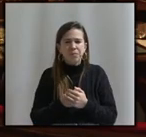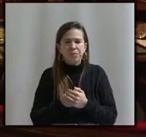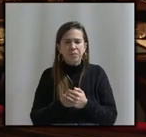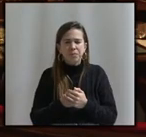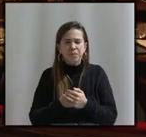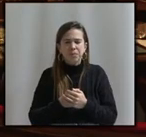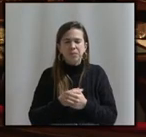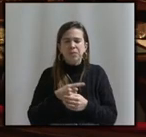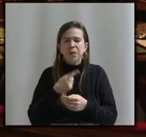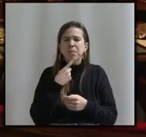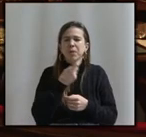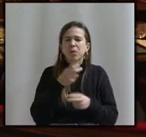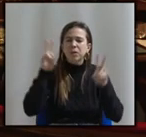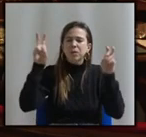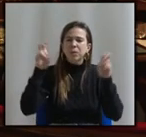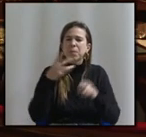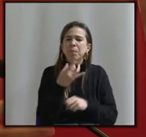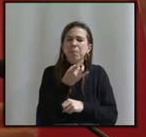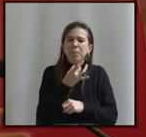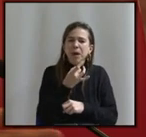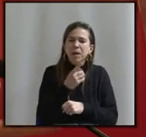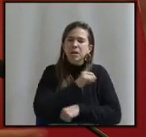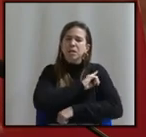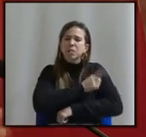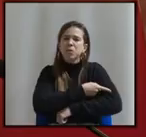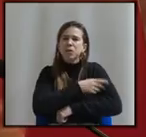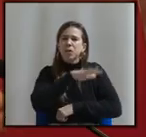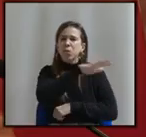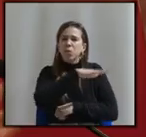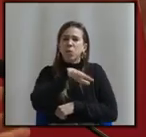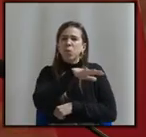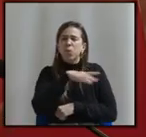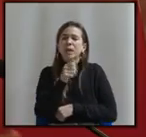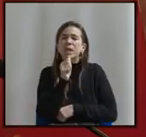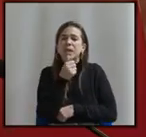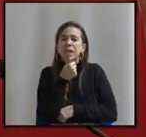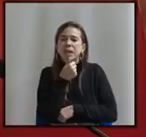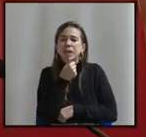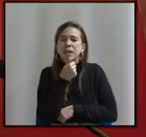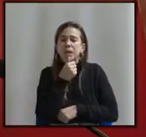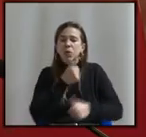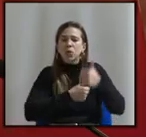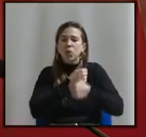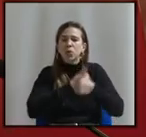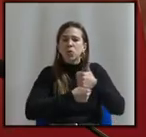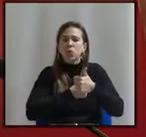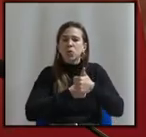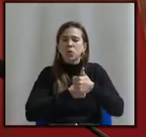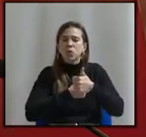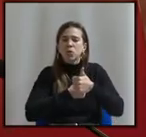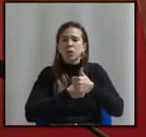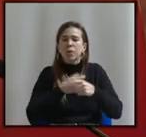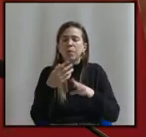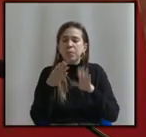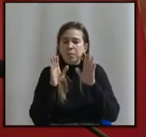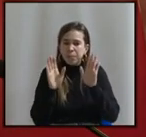licitació del bar de la Unió Esportiva de Vic. Perquè, ens arriben, i penso que no ha sortit aquesta licitació, però ens